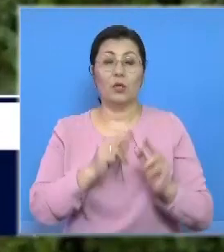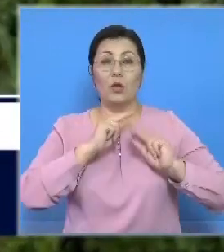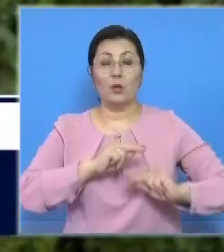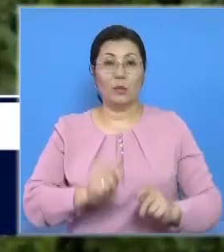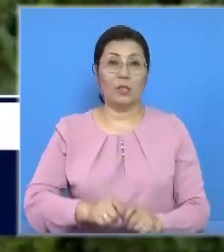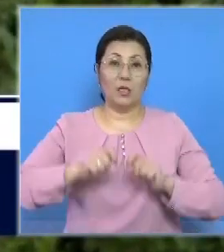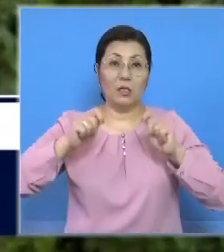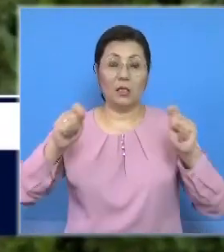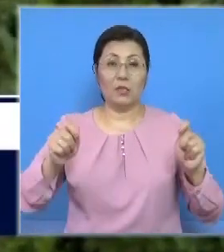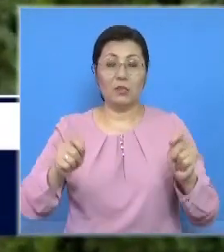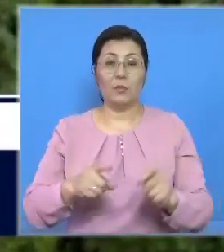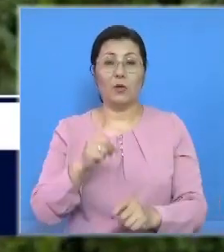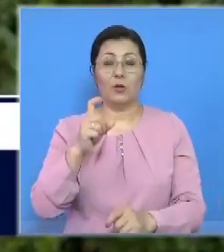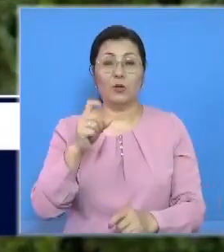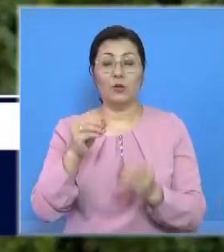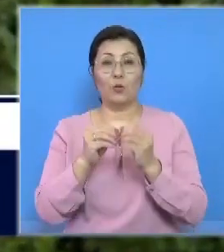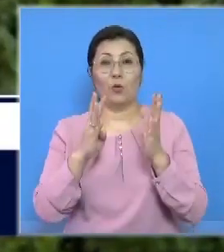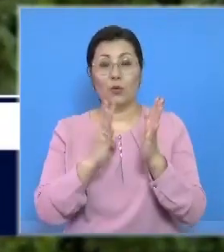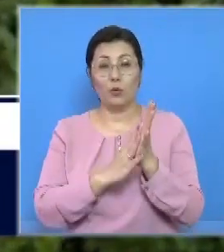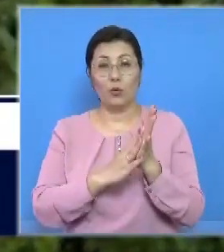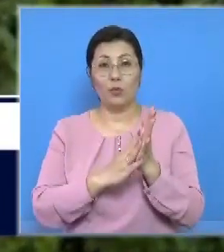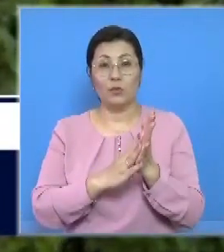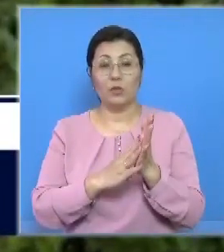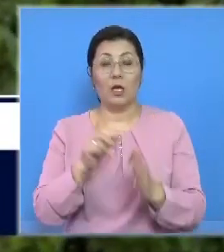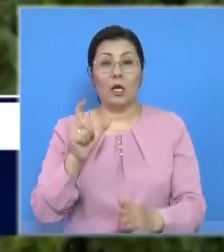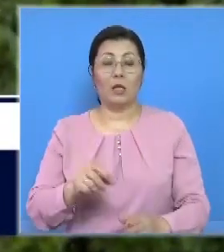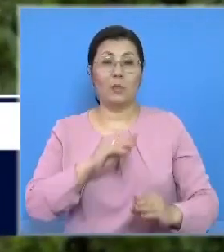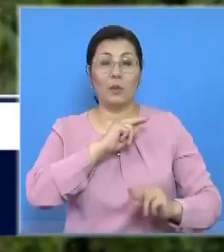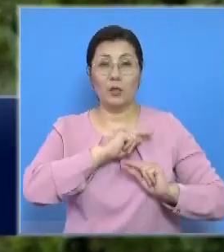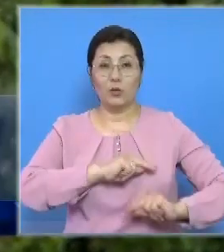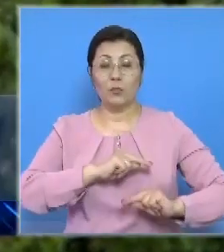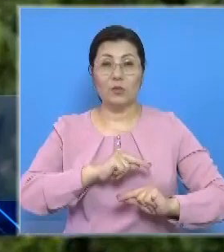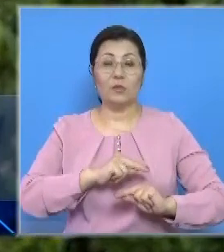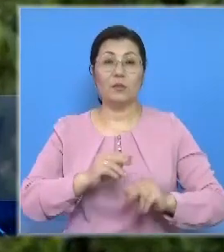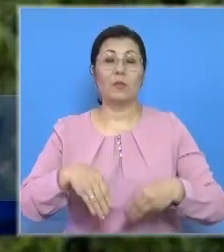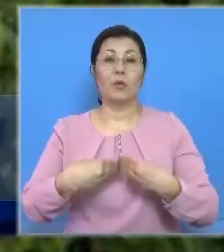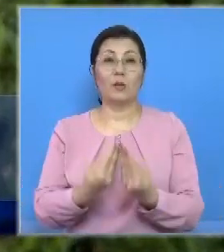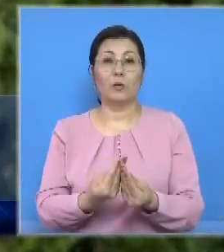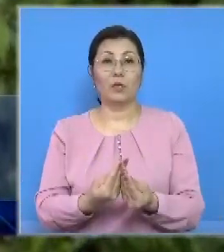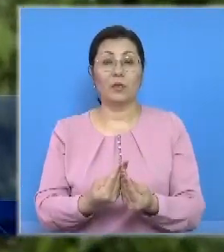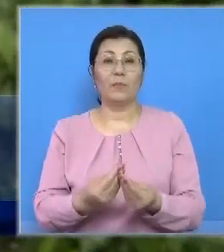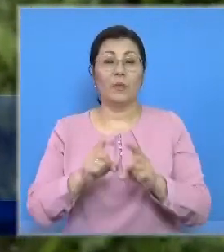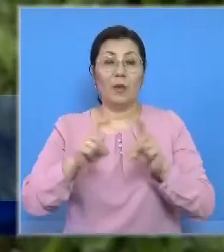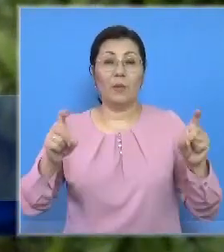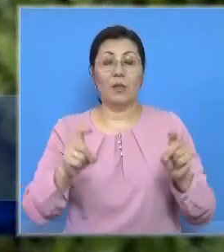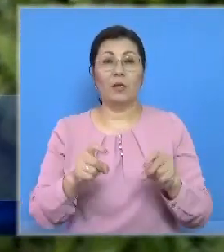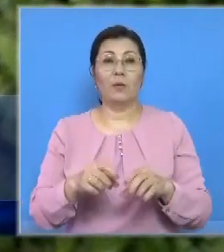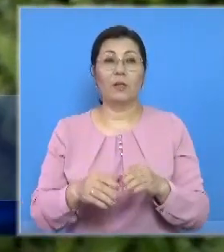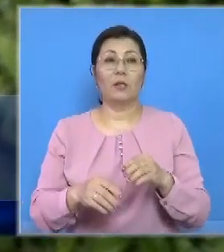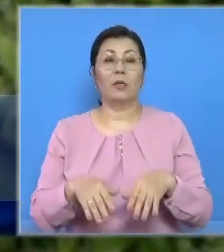ашып, 119 сотталғандардың жұмыспен қамтып отыр. Мекемеде тігін цехы бар,